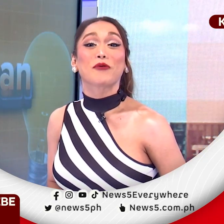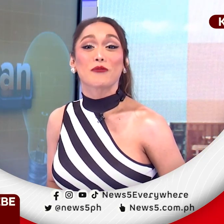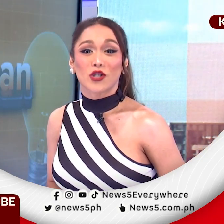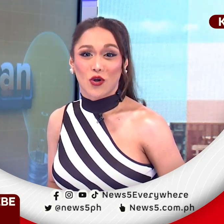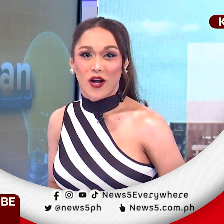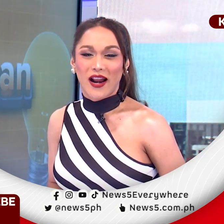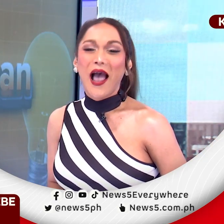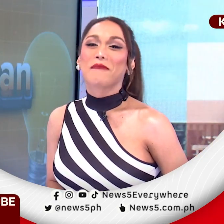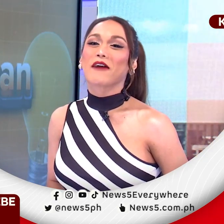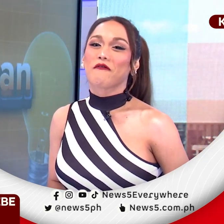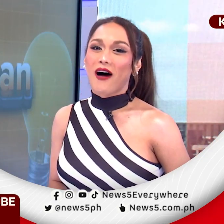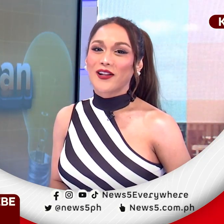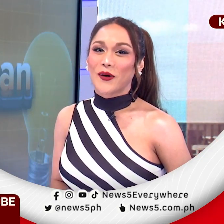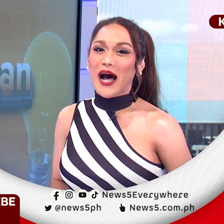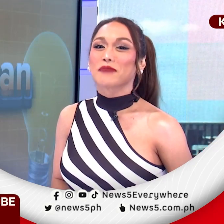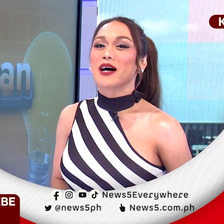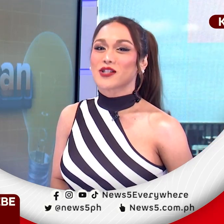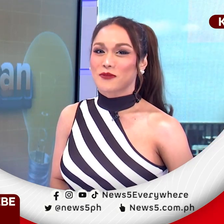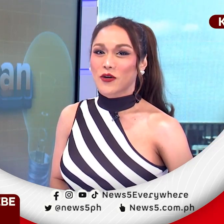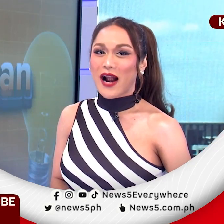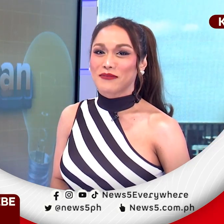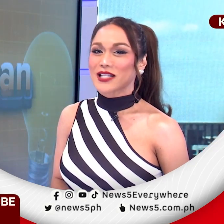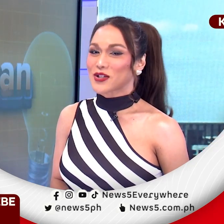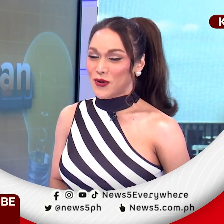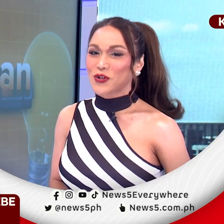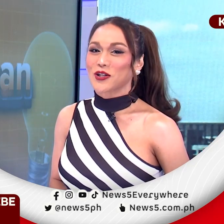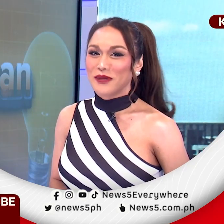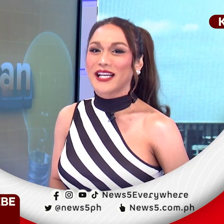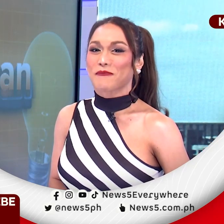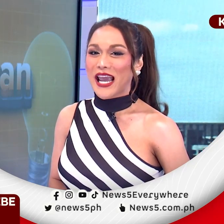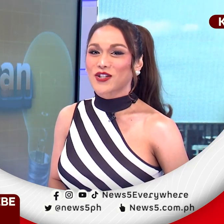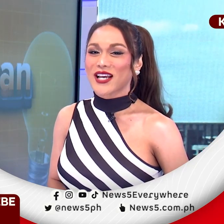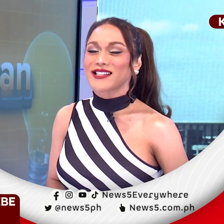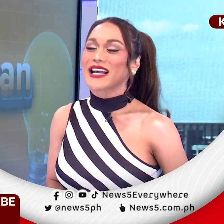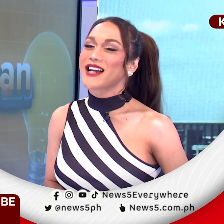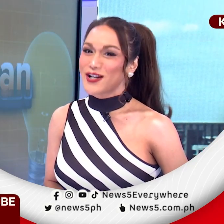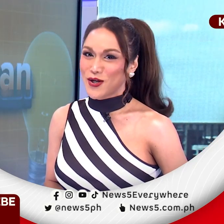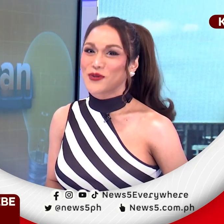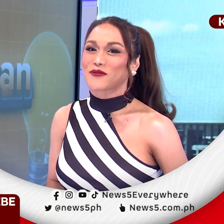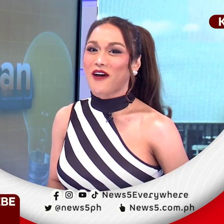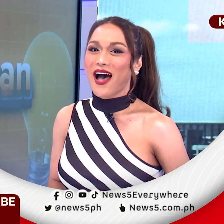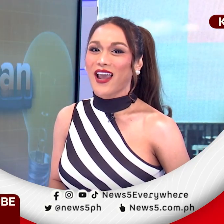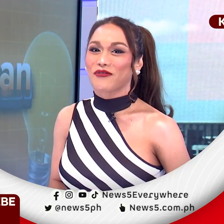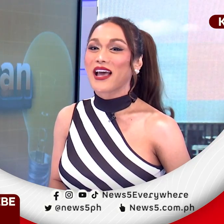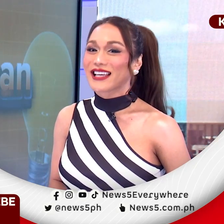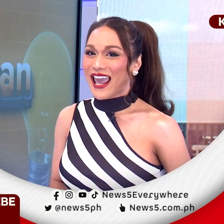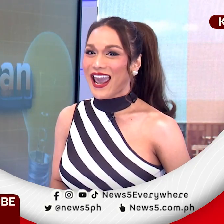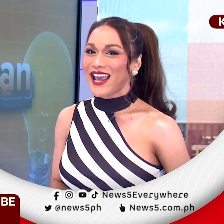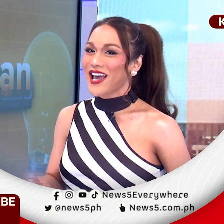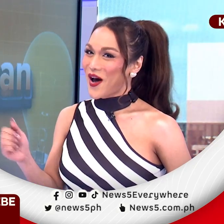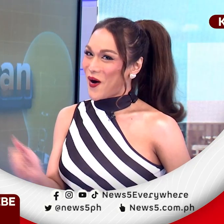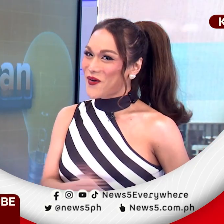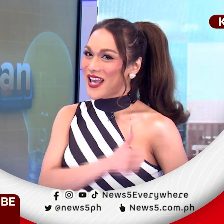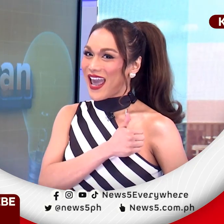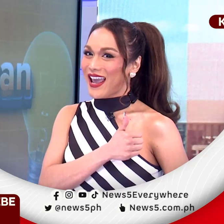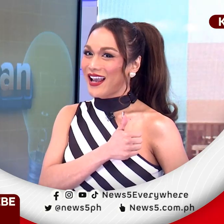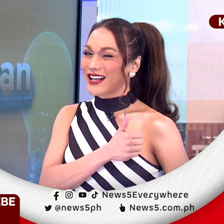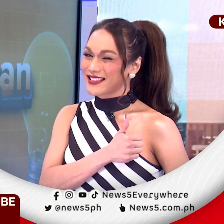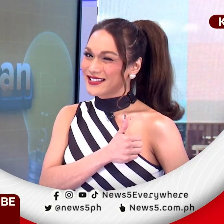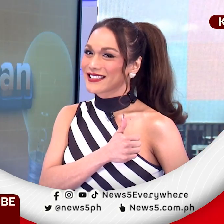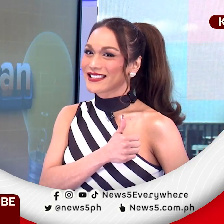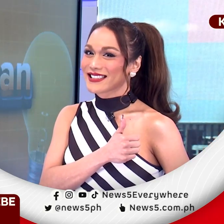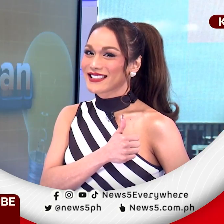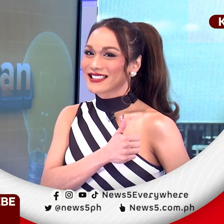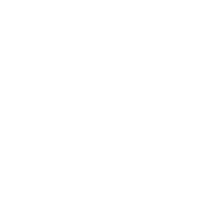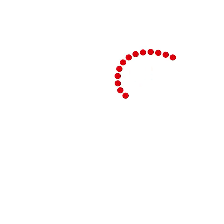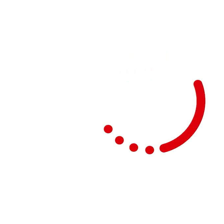dagdag impormasyon, mag-follow at mag-subscribe sa social media pages ng News 5. K? Okay.